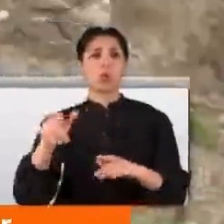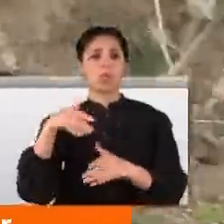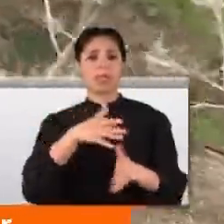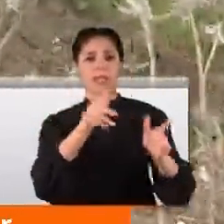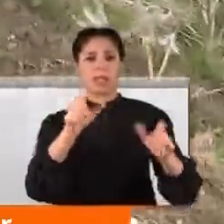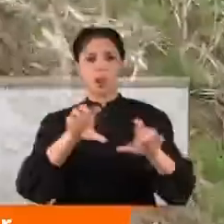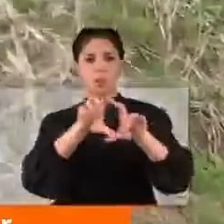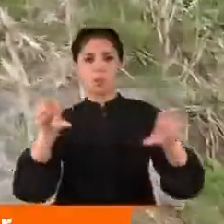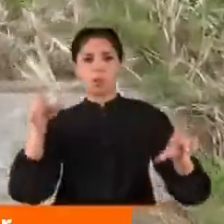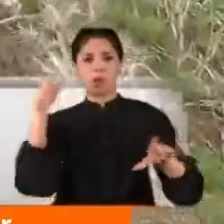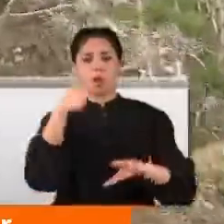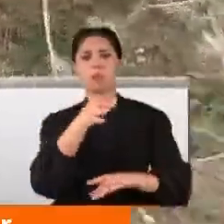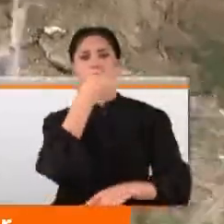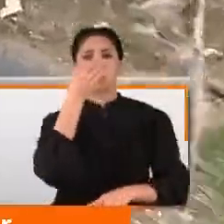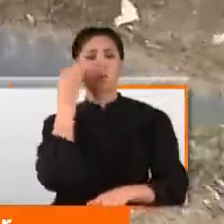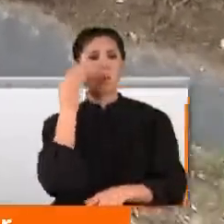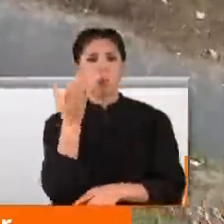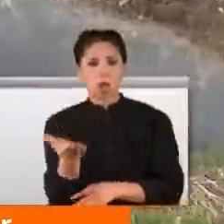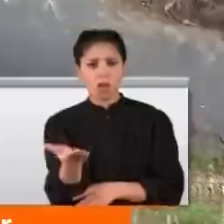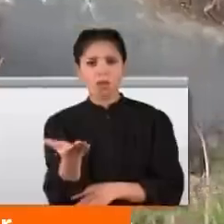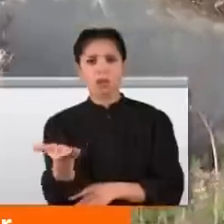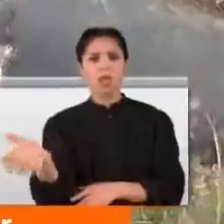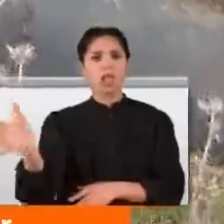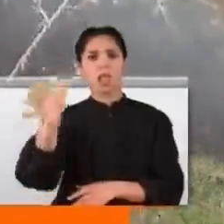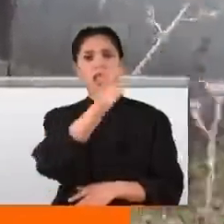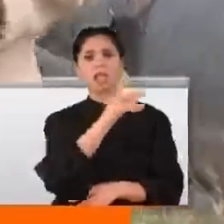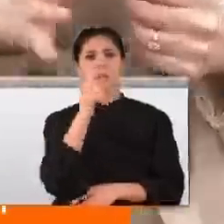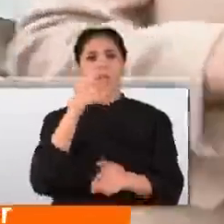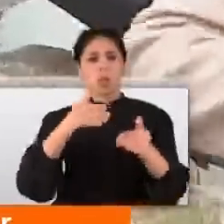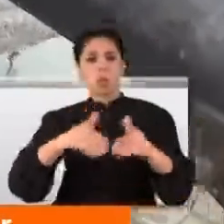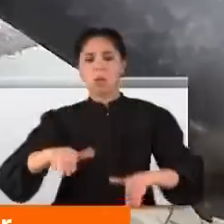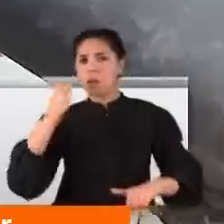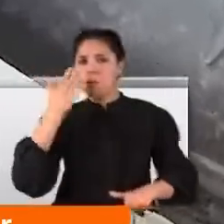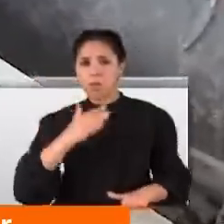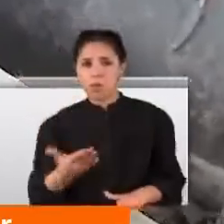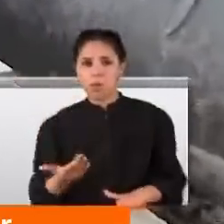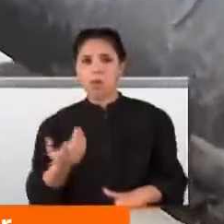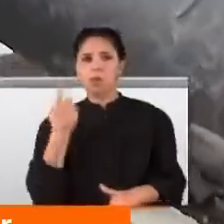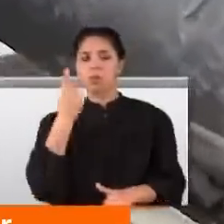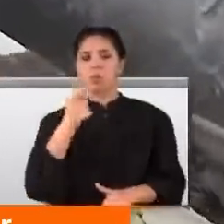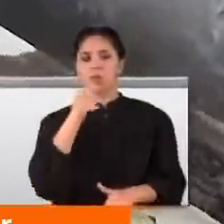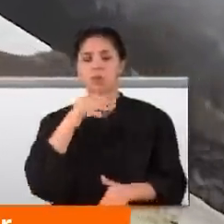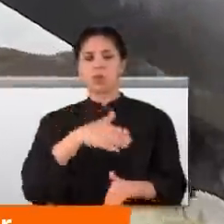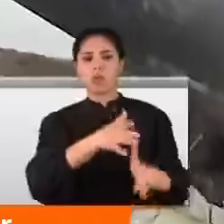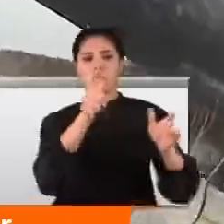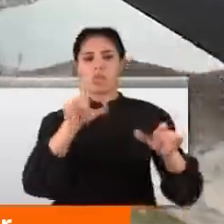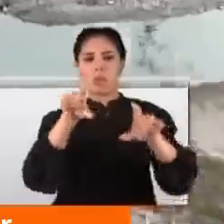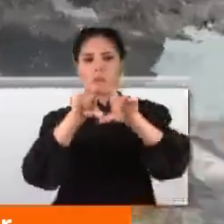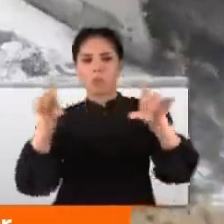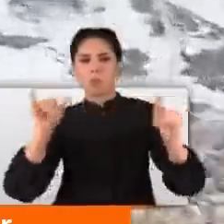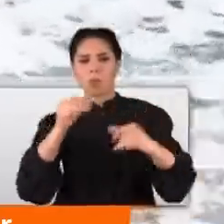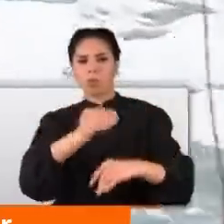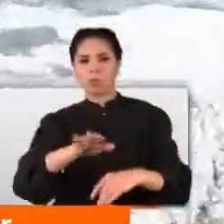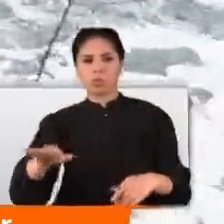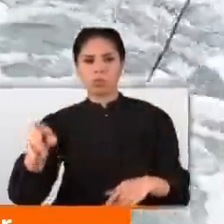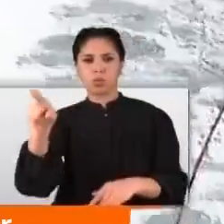boruya ulaşması hiç de zor değil. Çünkü etrafında tek bir önlem bile yok. Üstelik derenin üzerindeki bu boruda oynayan